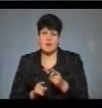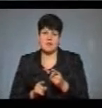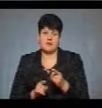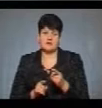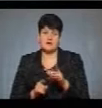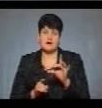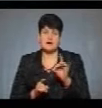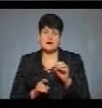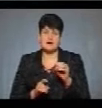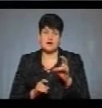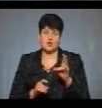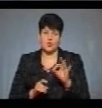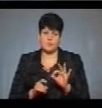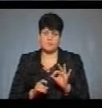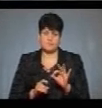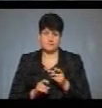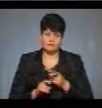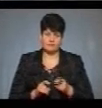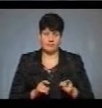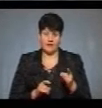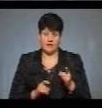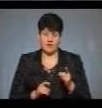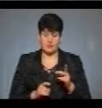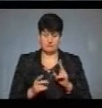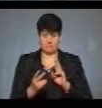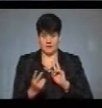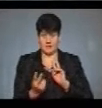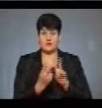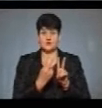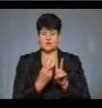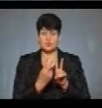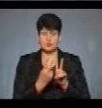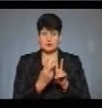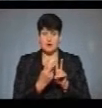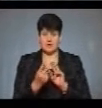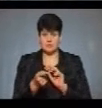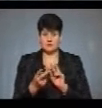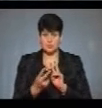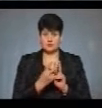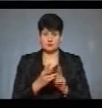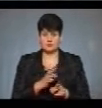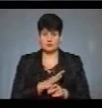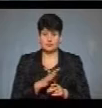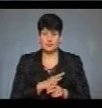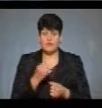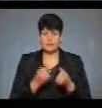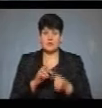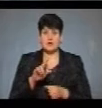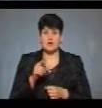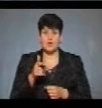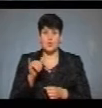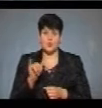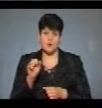автомобіль «Рено Сенік», який вискочив на зустрічну полосу, а на зустріч йшов автомобіль «Ягуар».